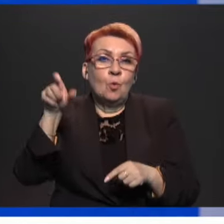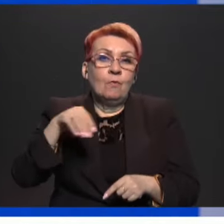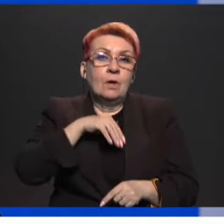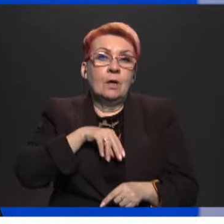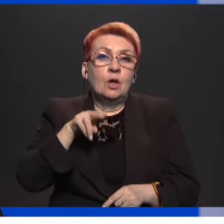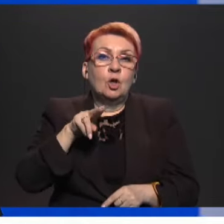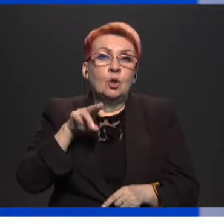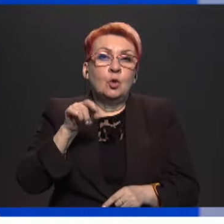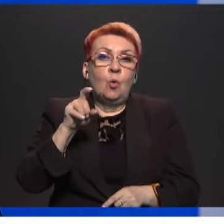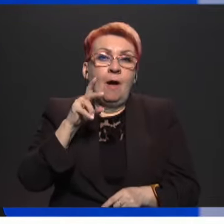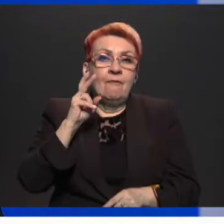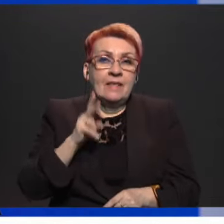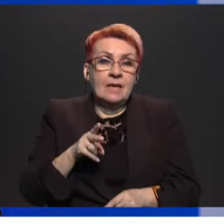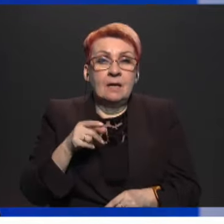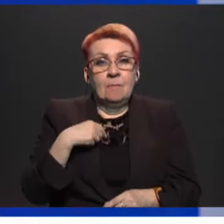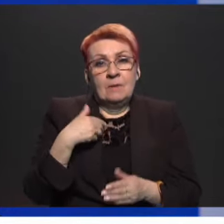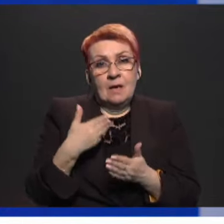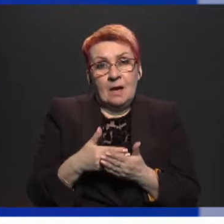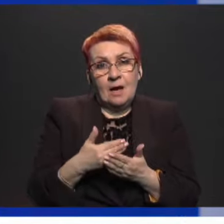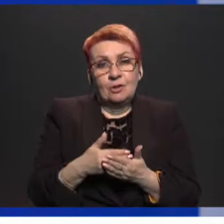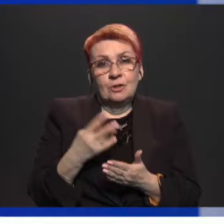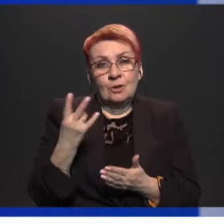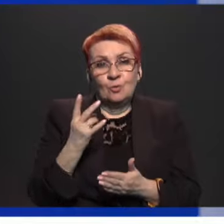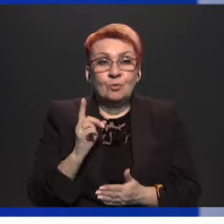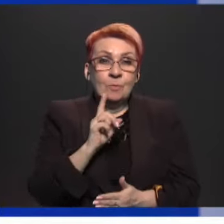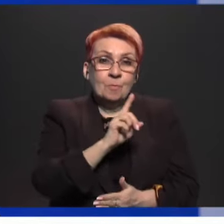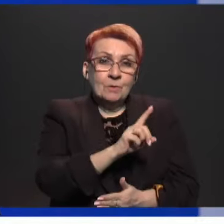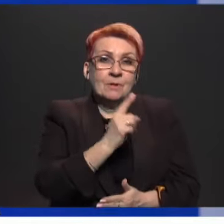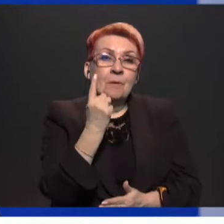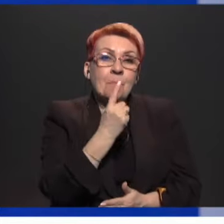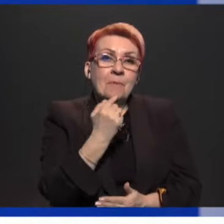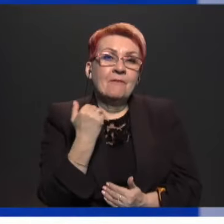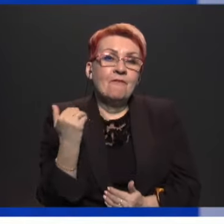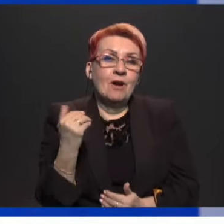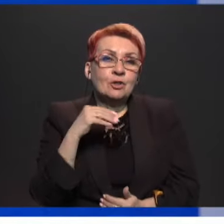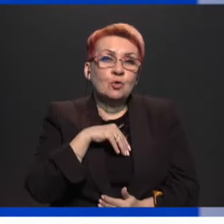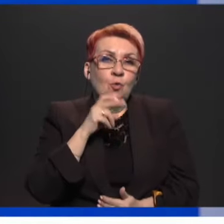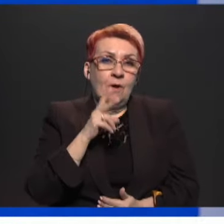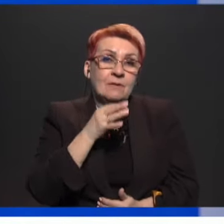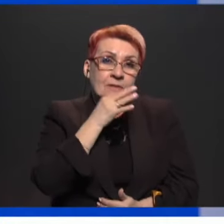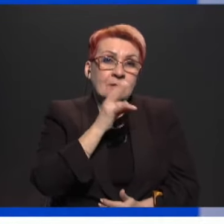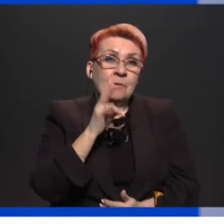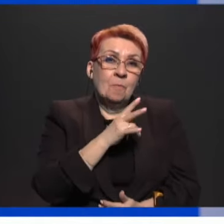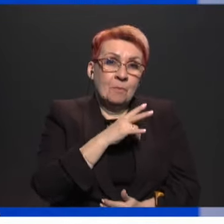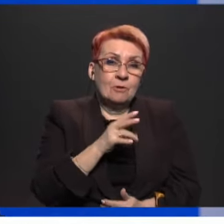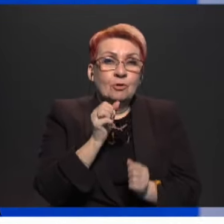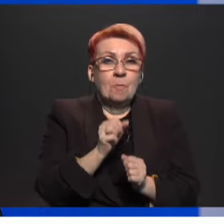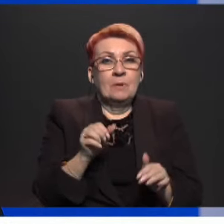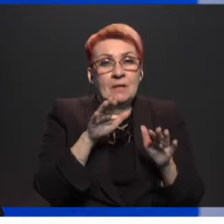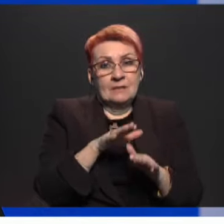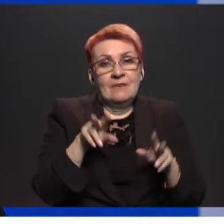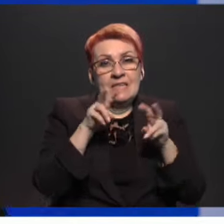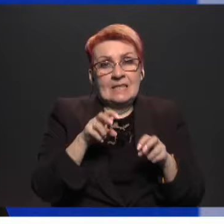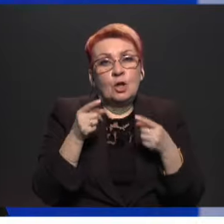далее, то мне кажется, что уместным было бы подойти к этому своему первому духовнику, объяснить ситуацию, сказать: батюшка, благословите искать